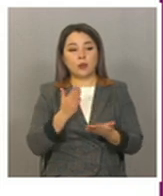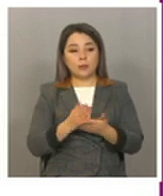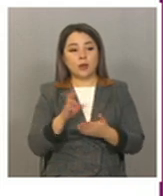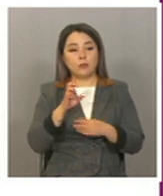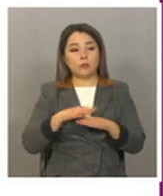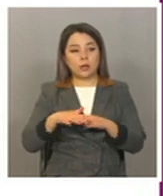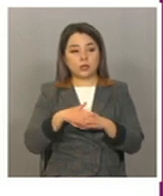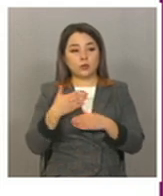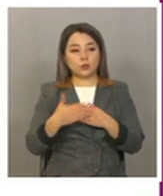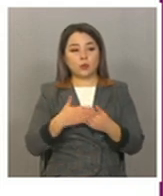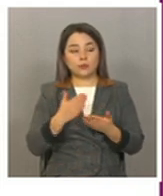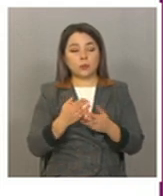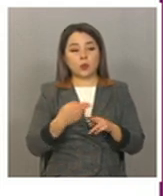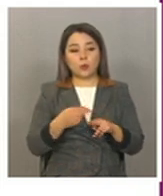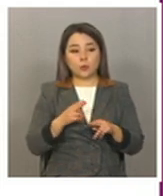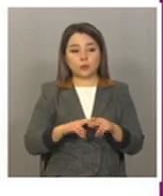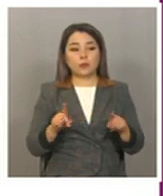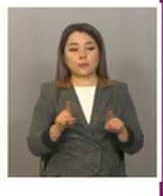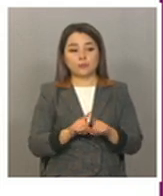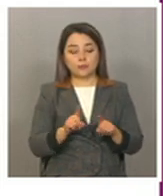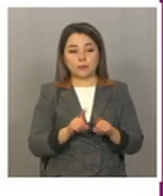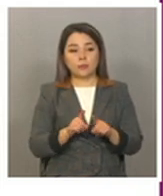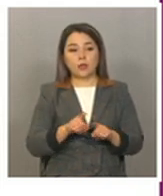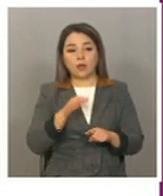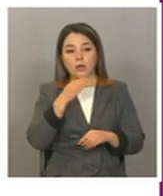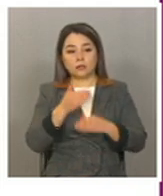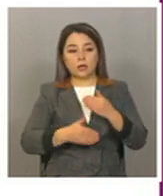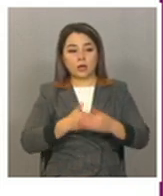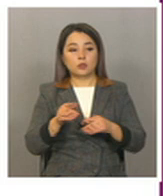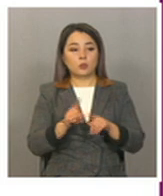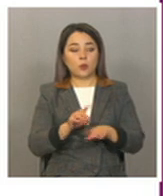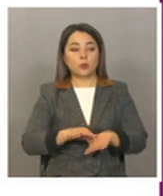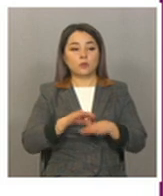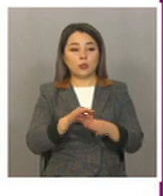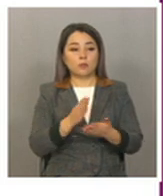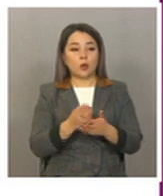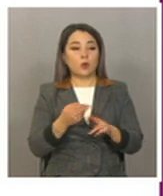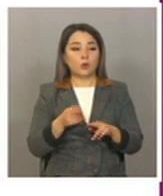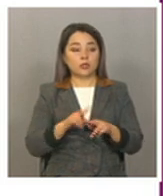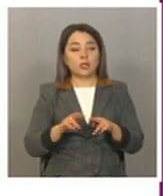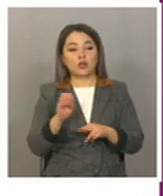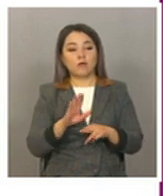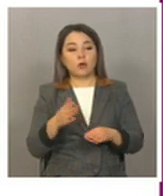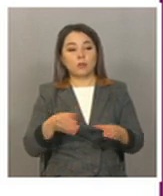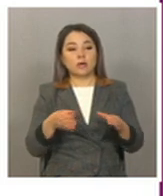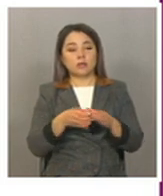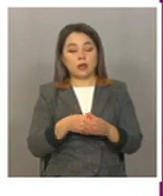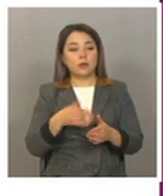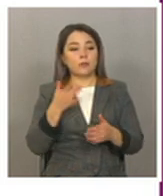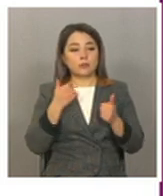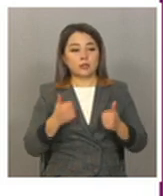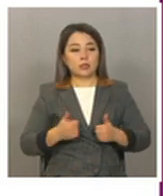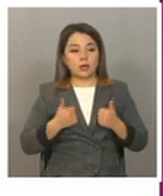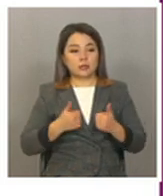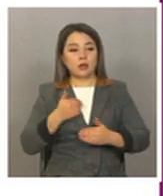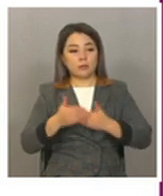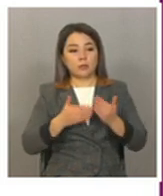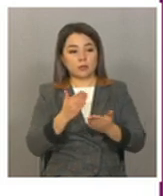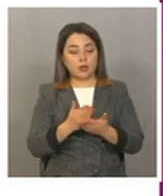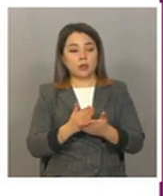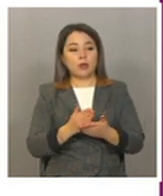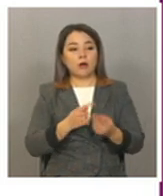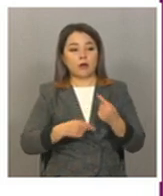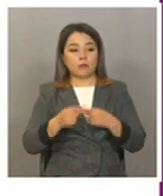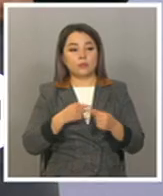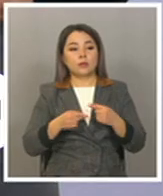жорығы осылайша кезеңімен өтіп жатты. Алайда ол Европаға дендеп ене қоймады, кері кетуге